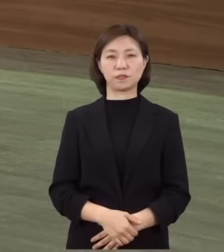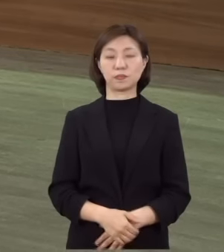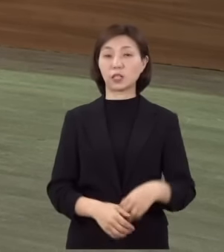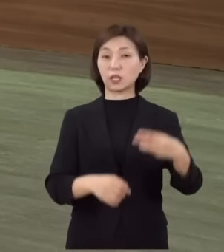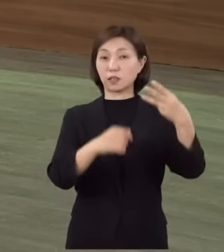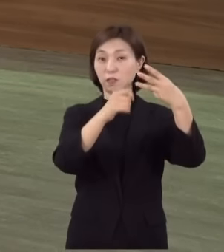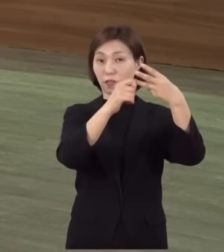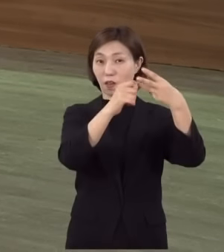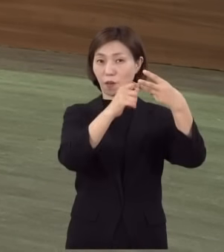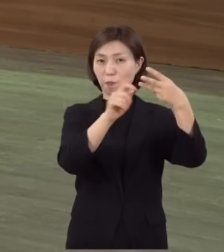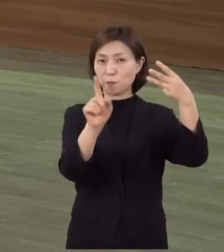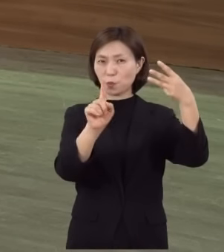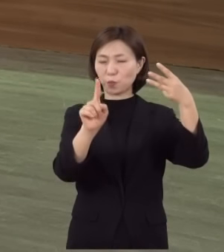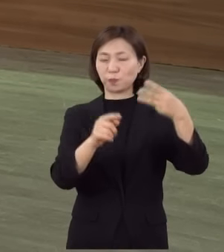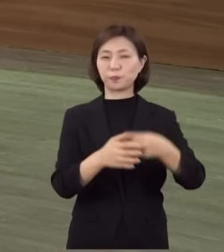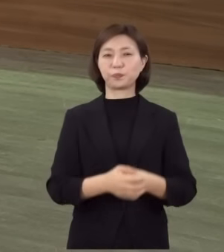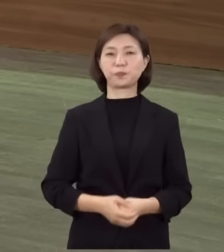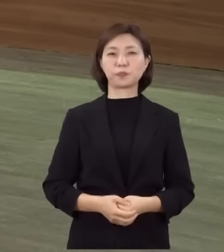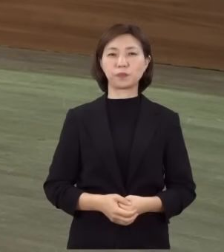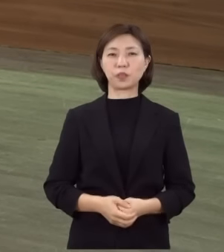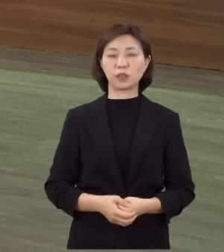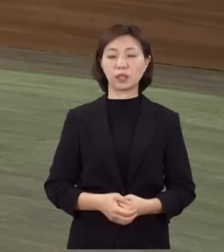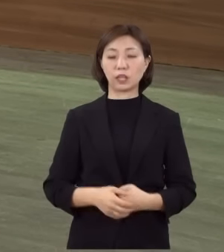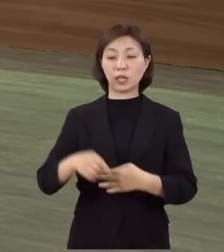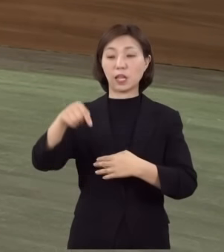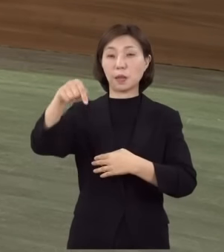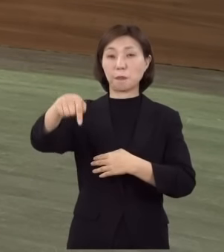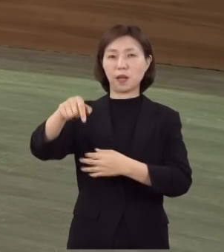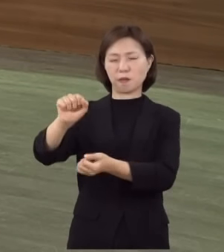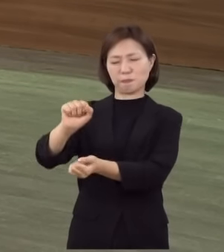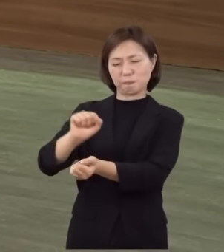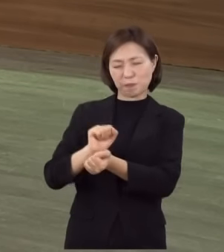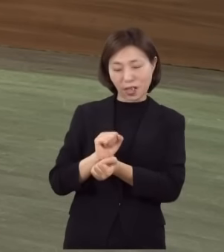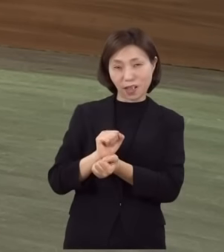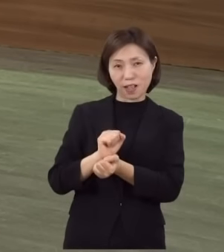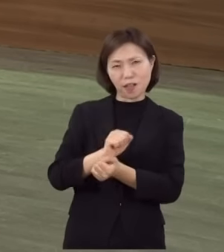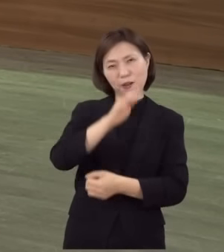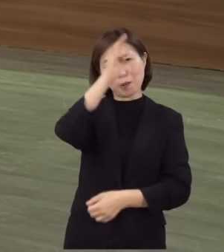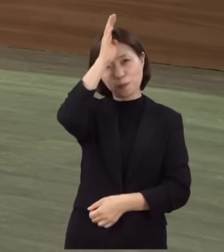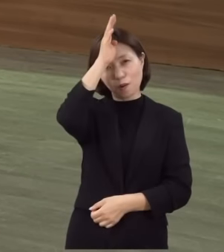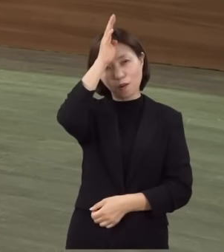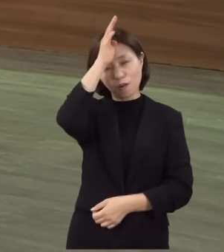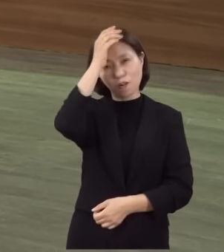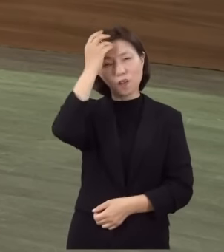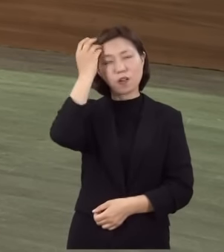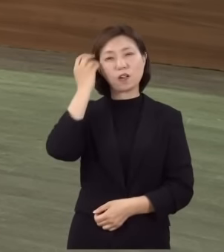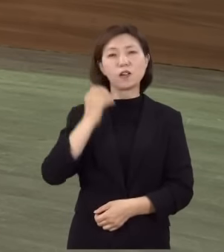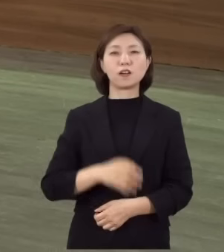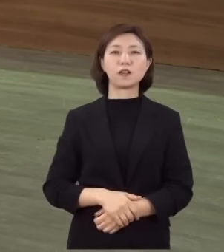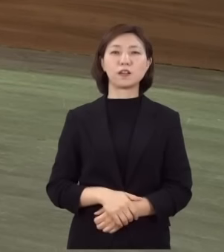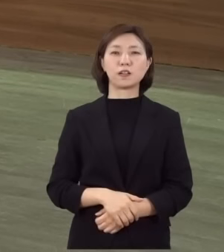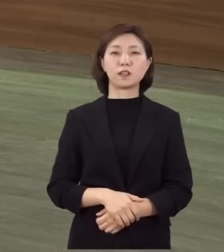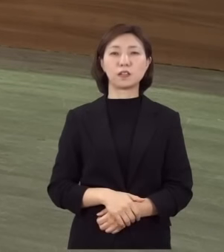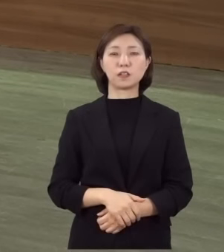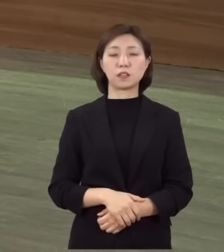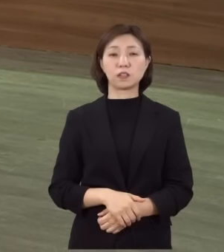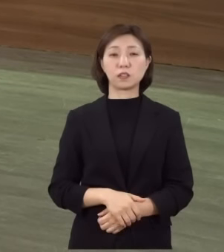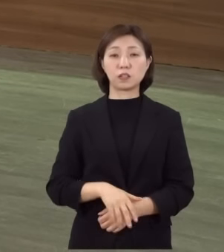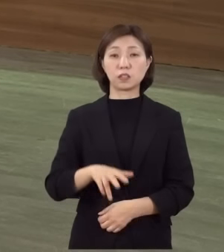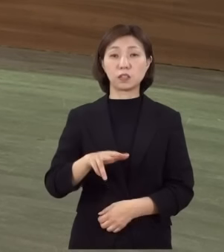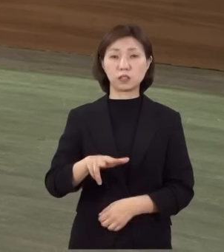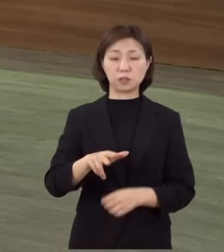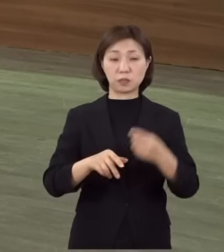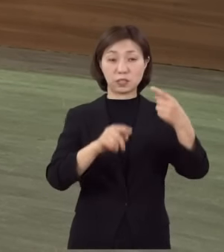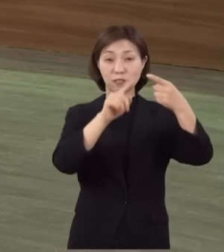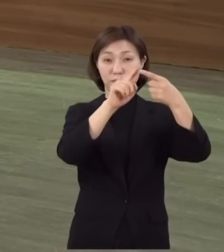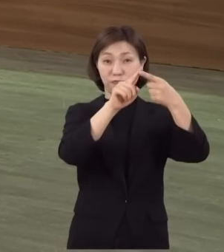마음 세 번째 바깥에서 강염 병은 단지